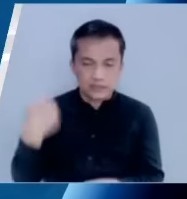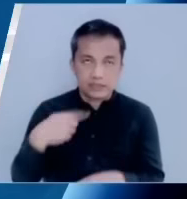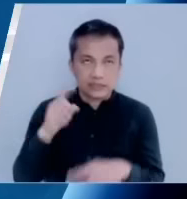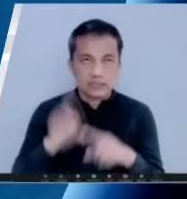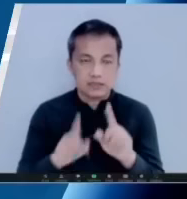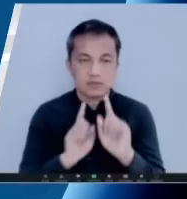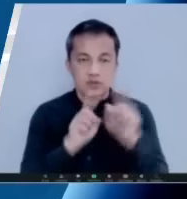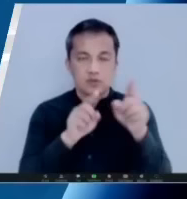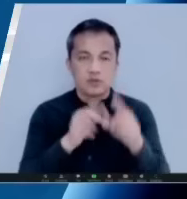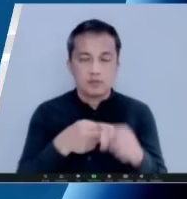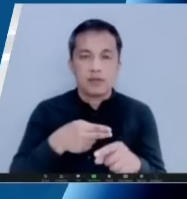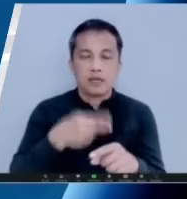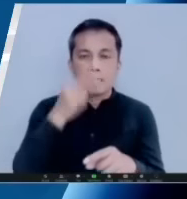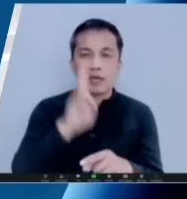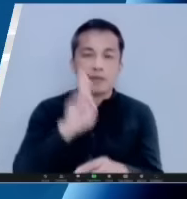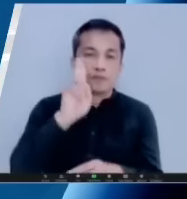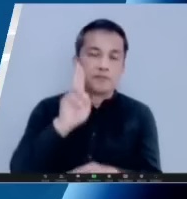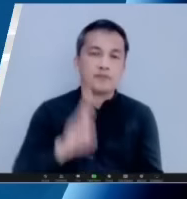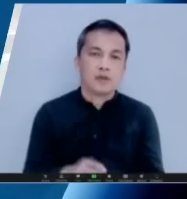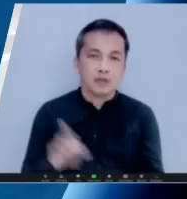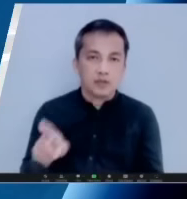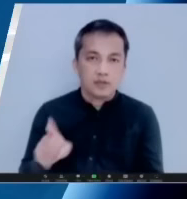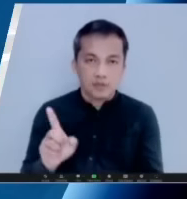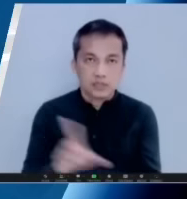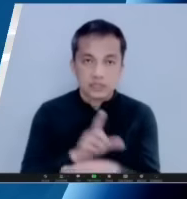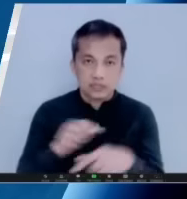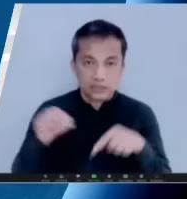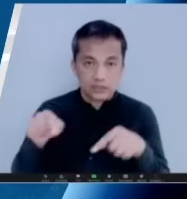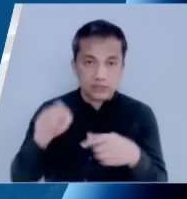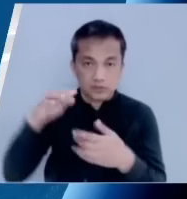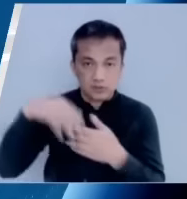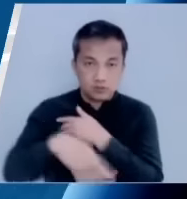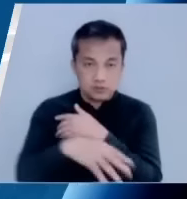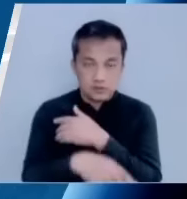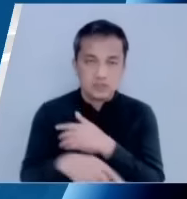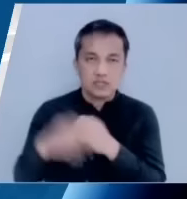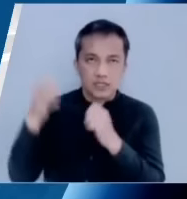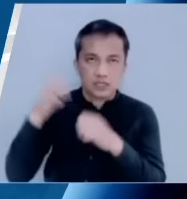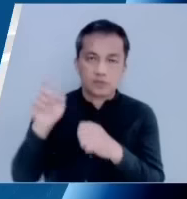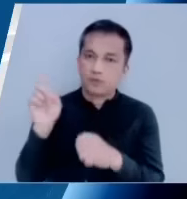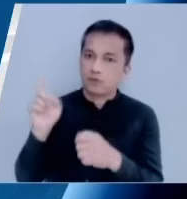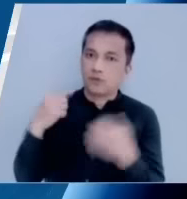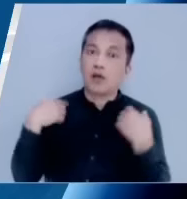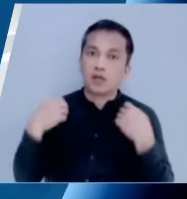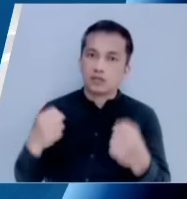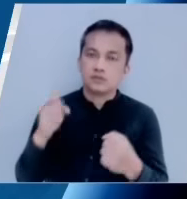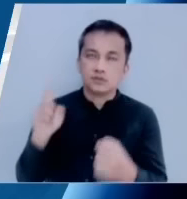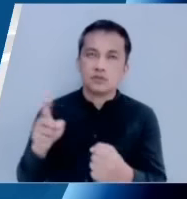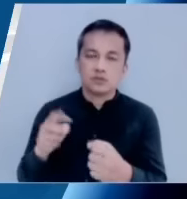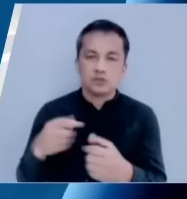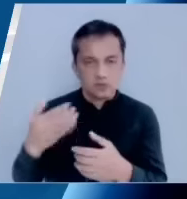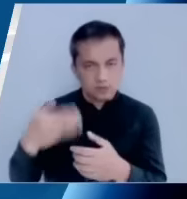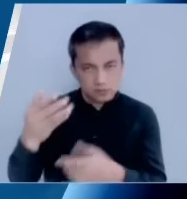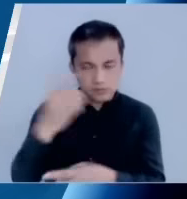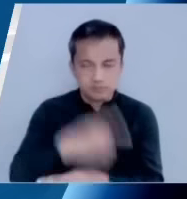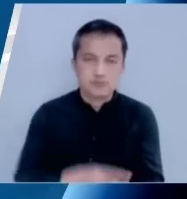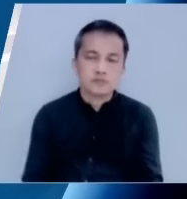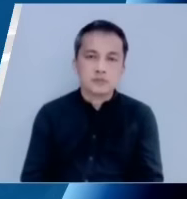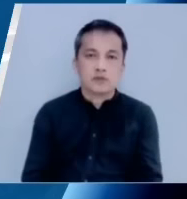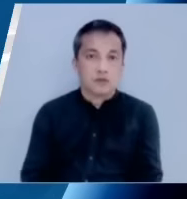paakyat kaagad. Dahil po magtatagal pa dito sa karagatan, inaasahan lalakas pa ang bagyo sa mga susunod na araw at posible